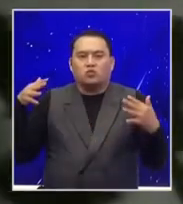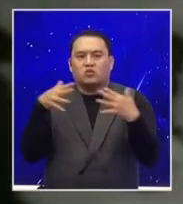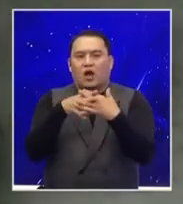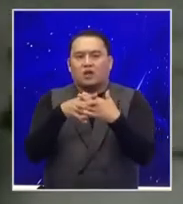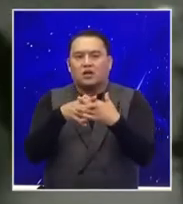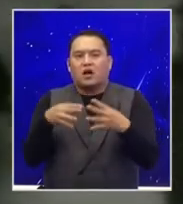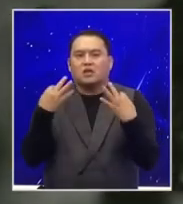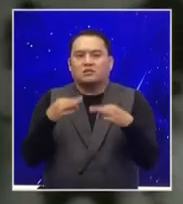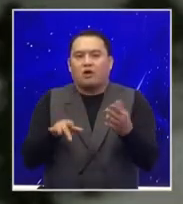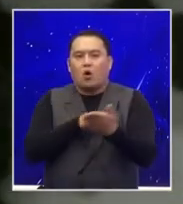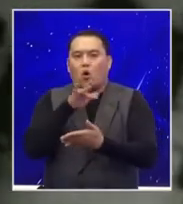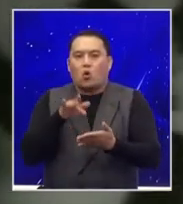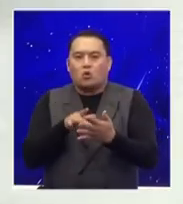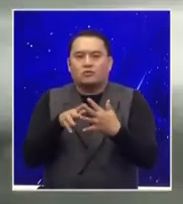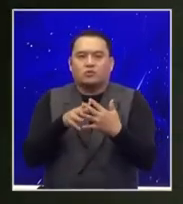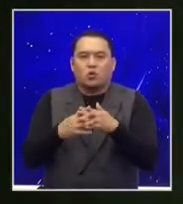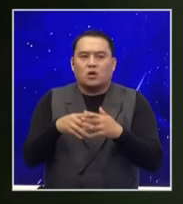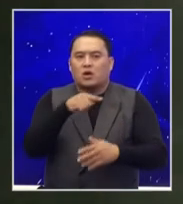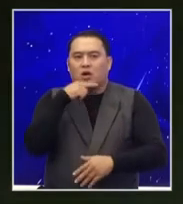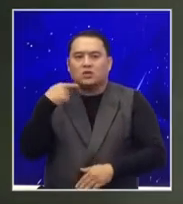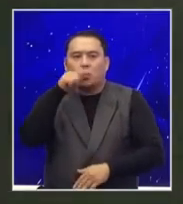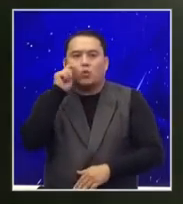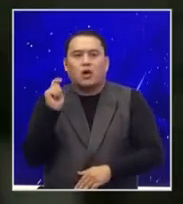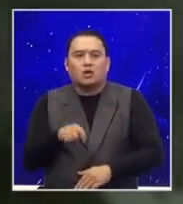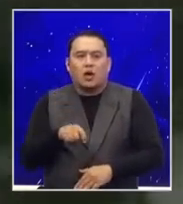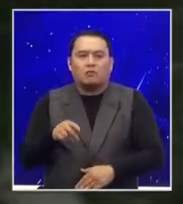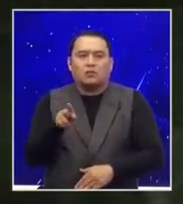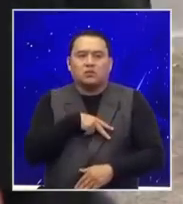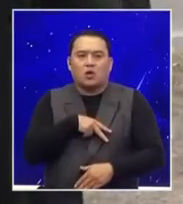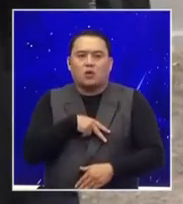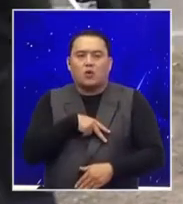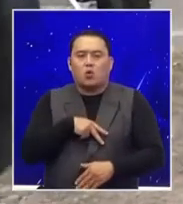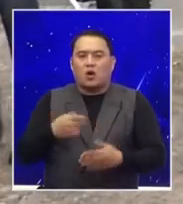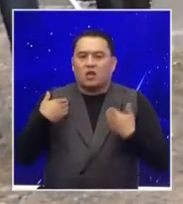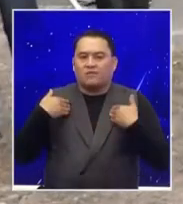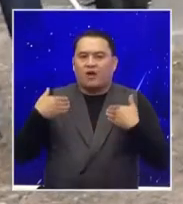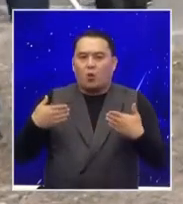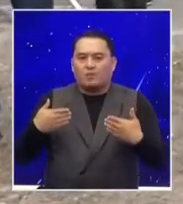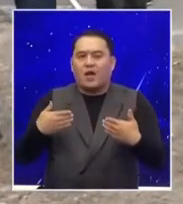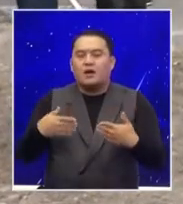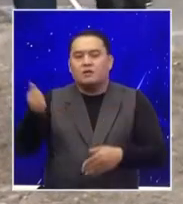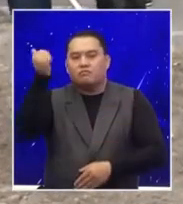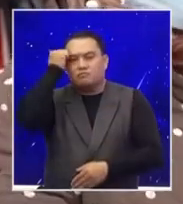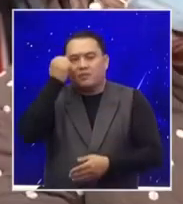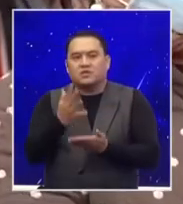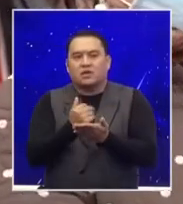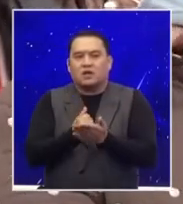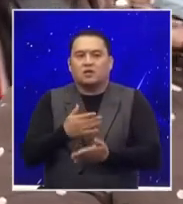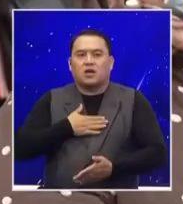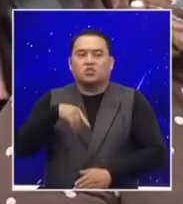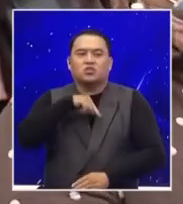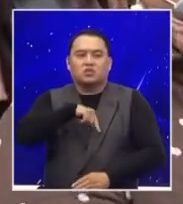битве, освобождал города и села России и Украины, за что был награжден медалями за отвагу. Память о вас сохранится в наших